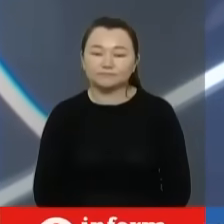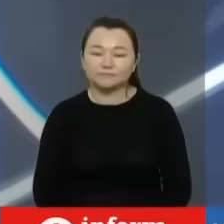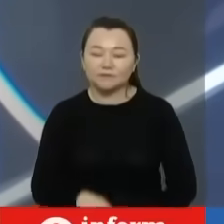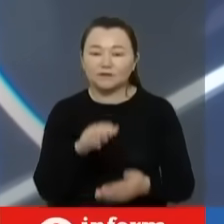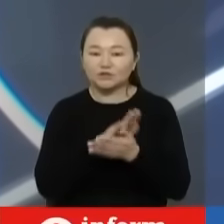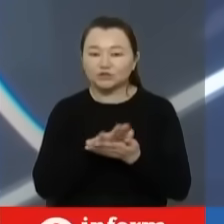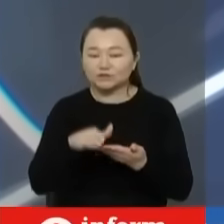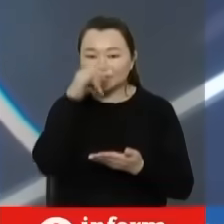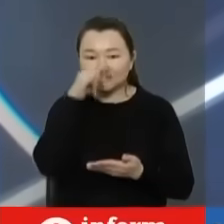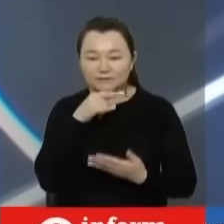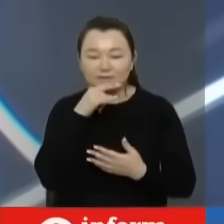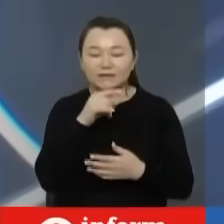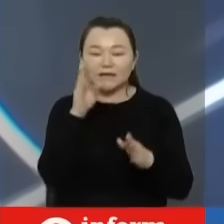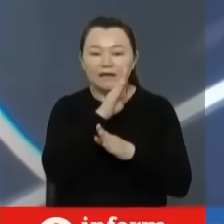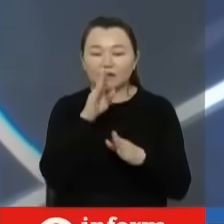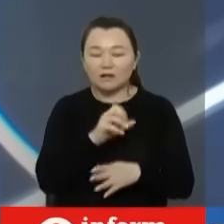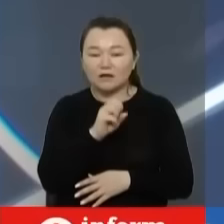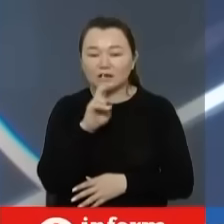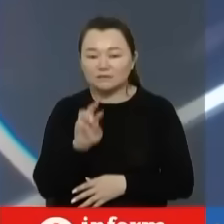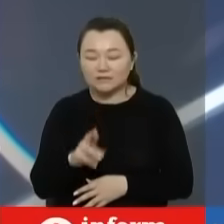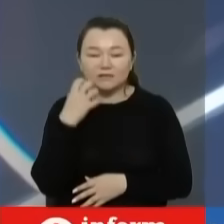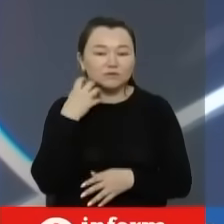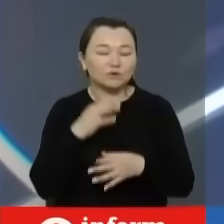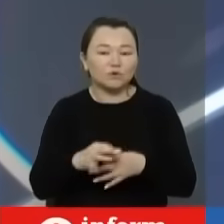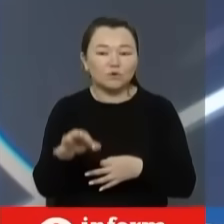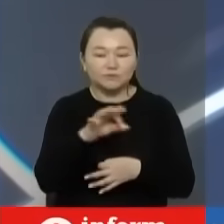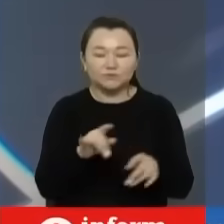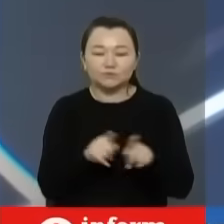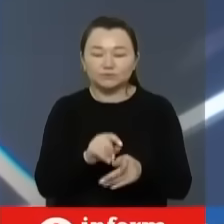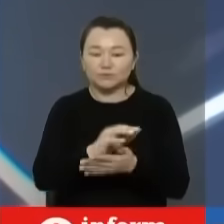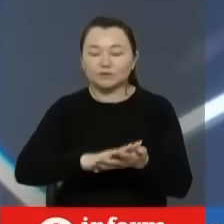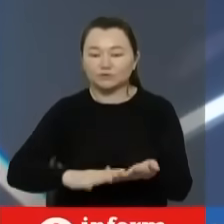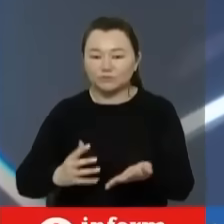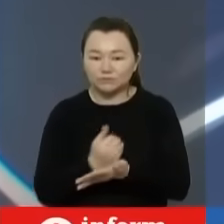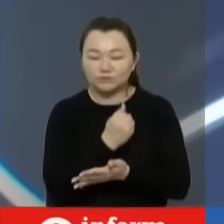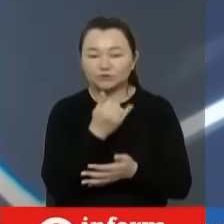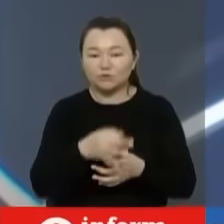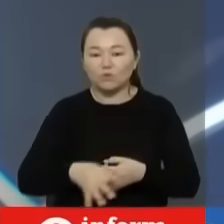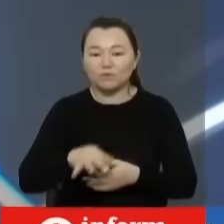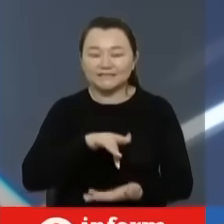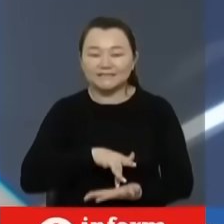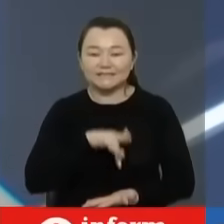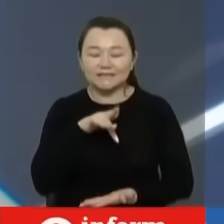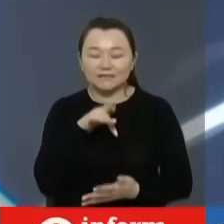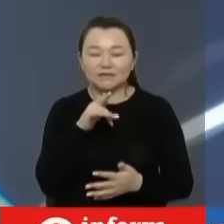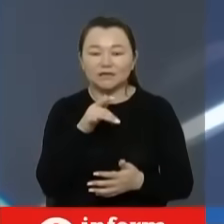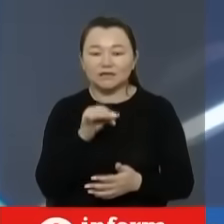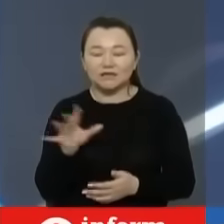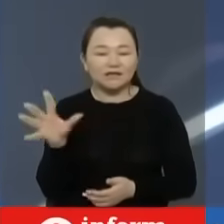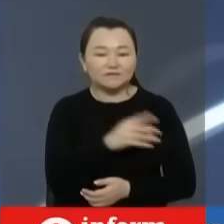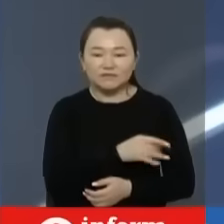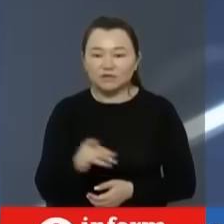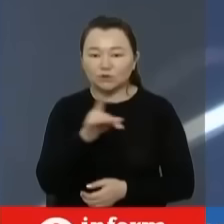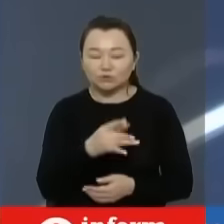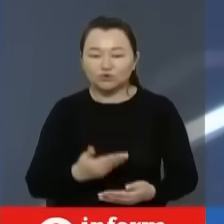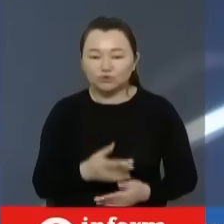Таза Қазақстан экологиялық акциясы Қызылорда облысында да жалғасын тапты. Бүгін облыс орталығында және барлық аудандарда